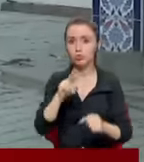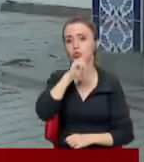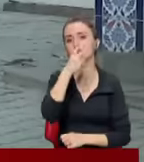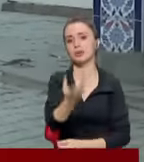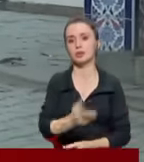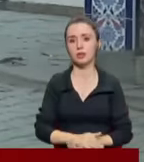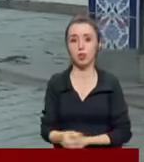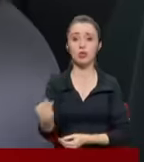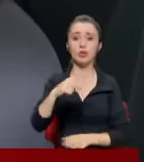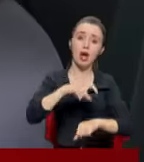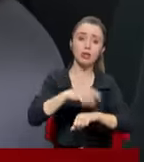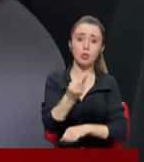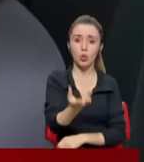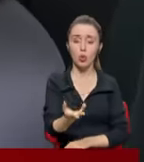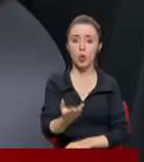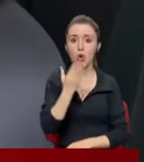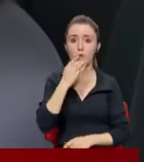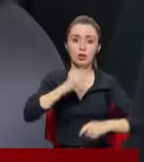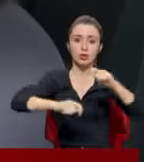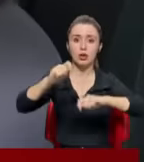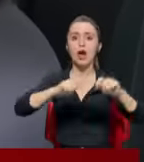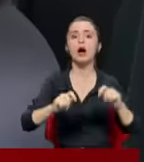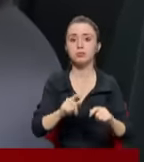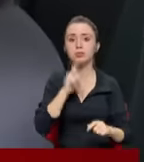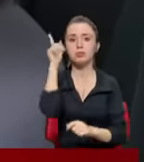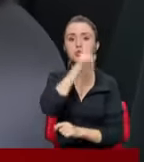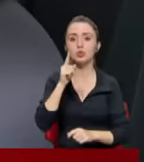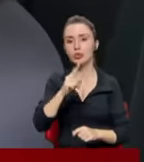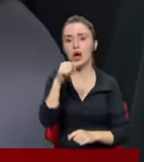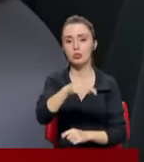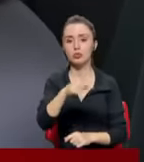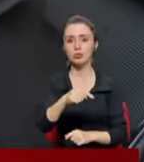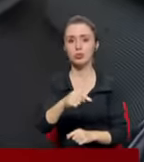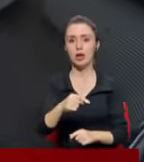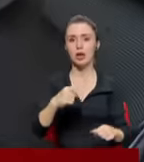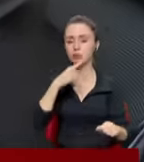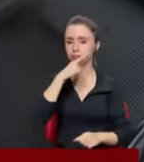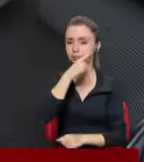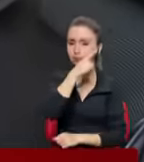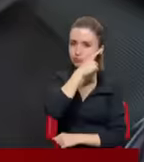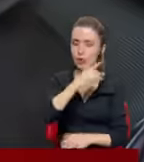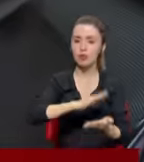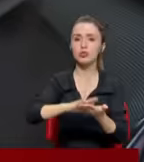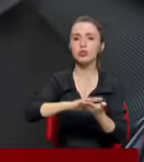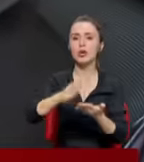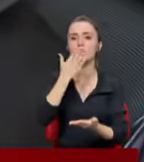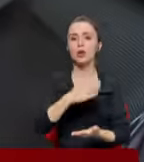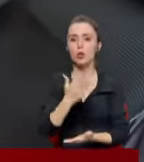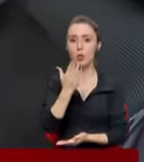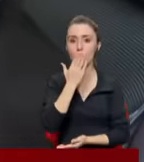günah Ondan sonra niye hasta okullar yapılmadı ondan dolayı diyor Çocuklar işte bu cezayı çekiyor düzeltme yok Nes bir